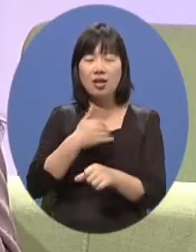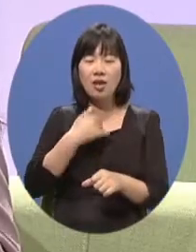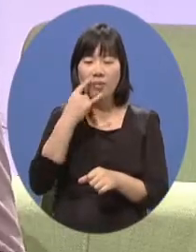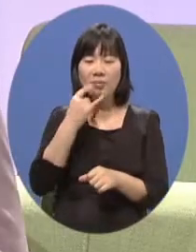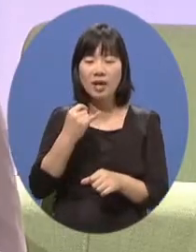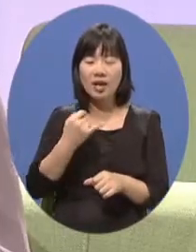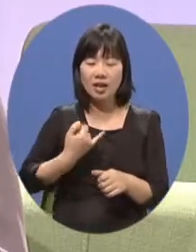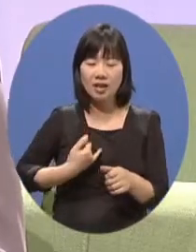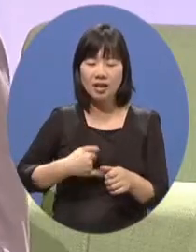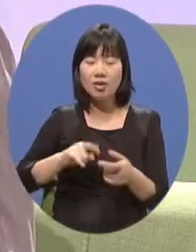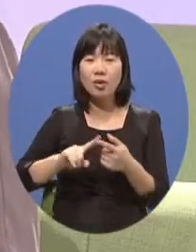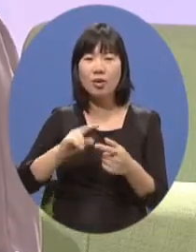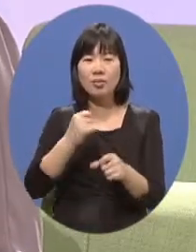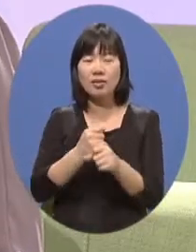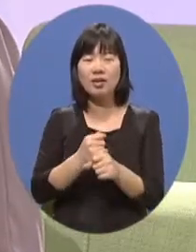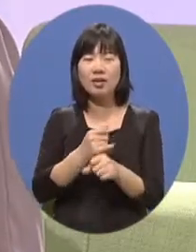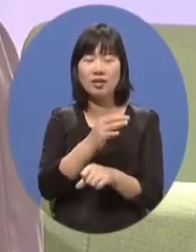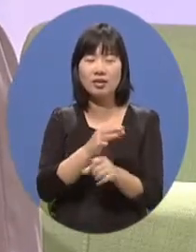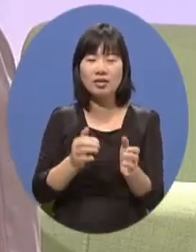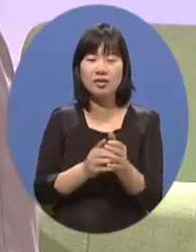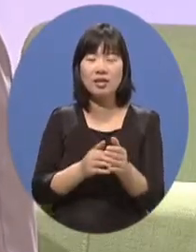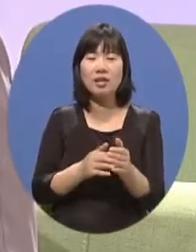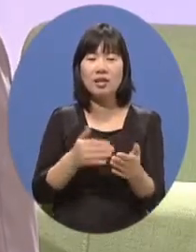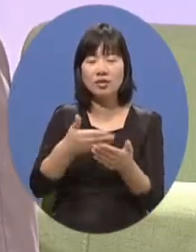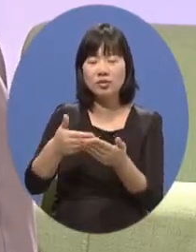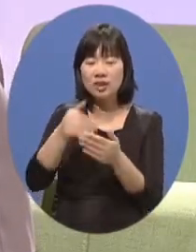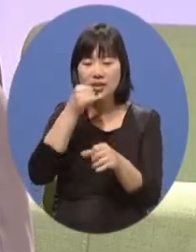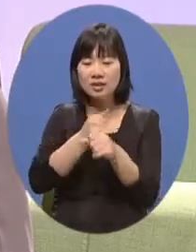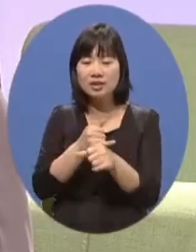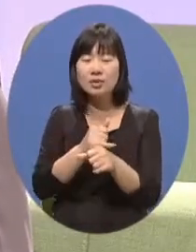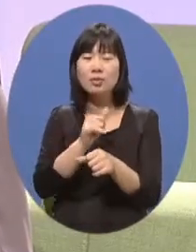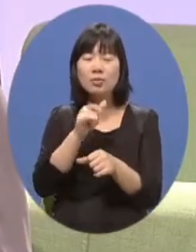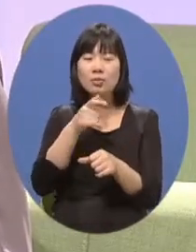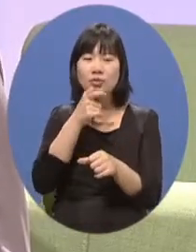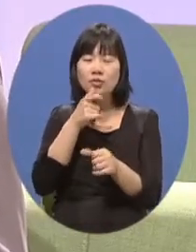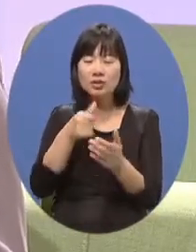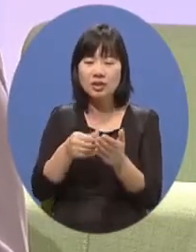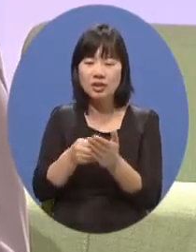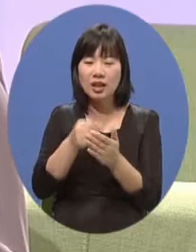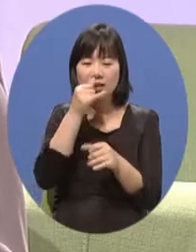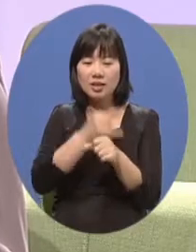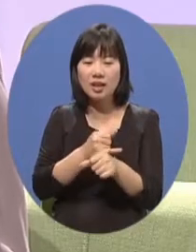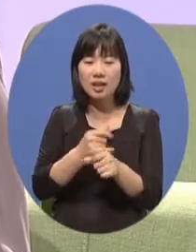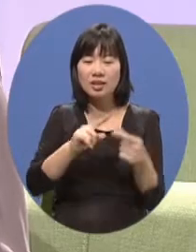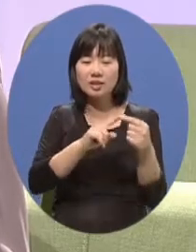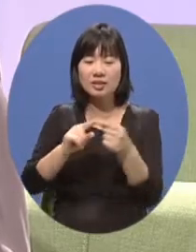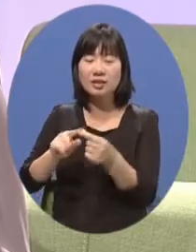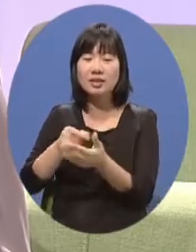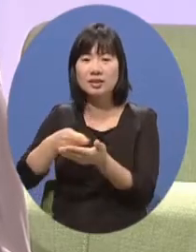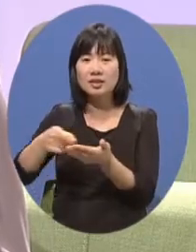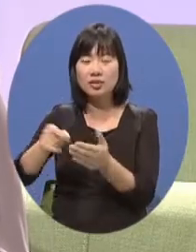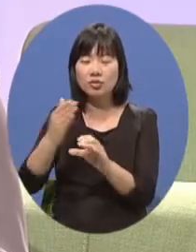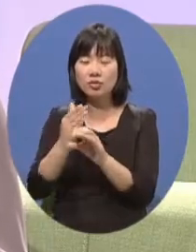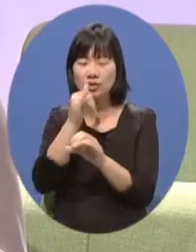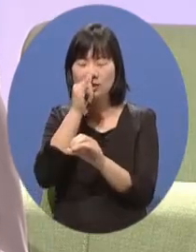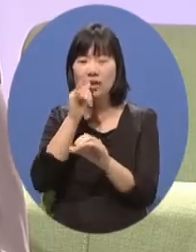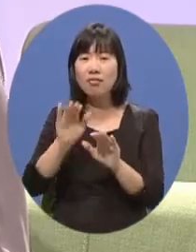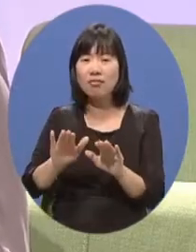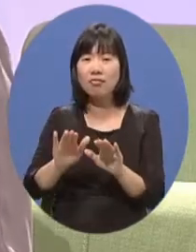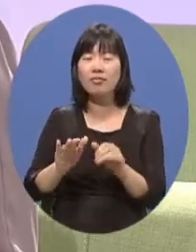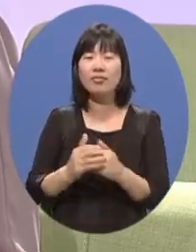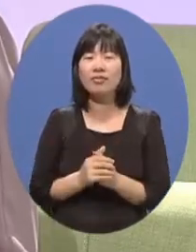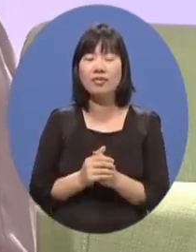거, 하은이 거 만든 다음에 이제 티에 그릴 수 있는 물감들이 있거든요. 그걸로 글씨를 쓴다. 요즘 글씨 이제 막 쓰고 있죠.